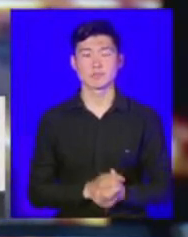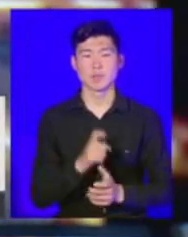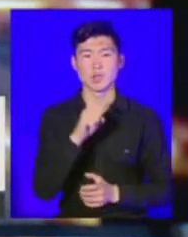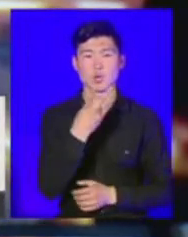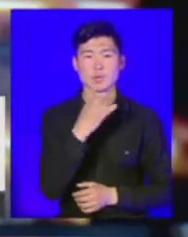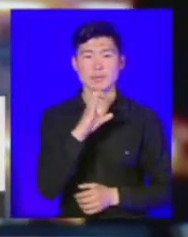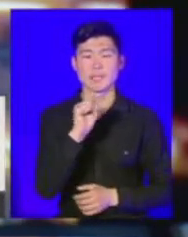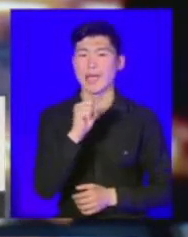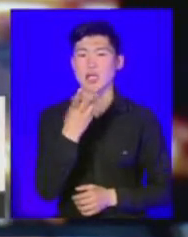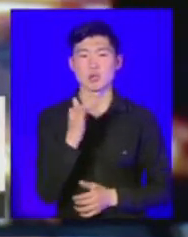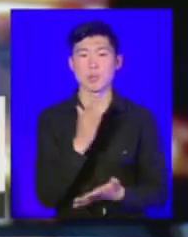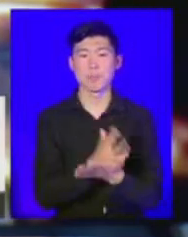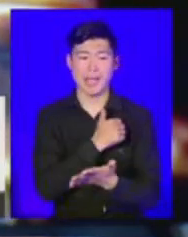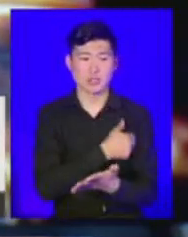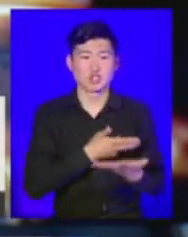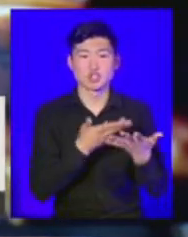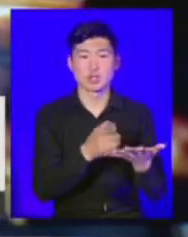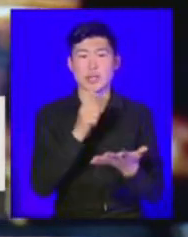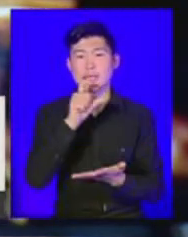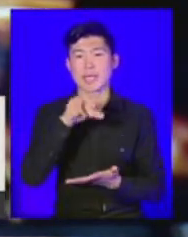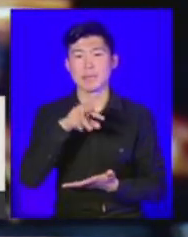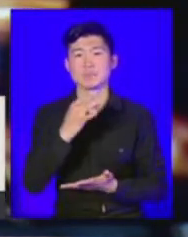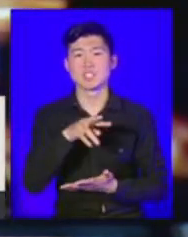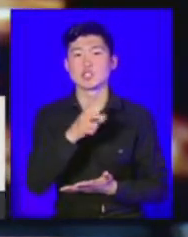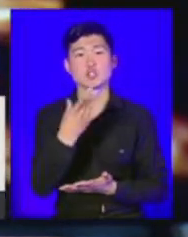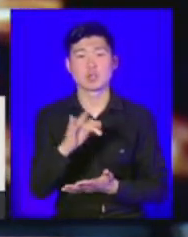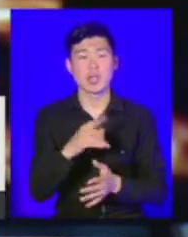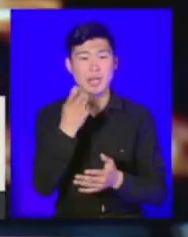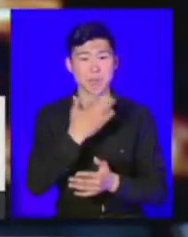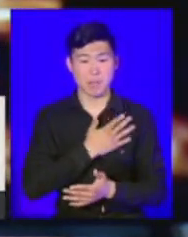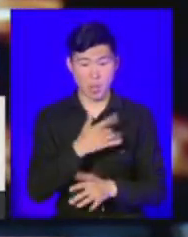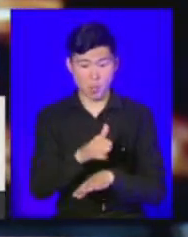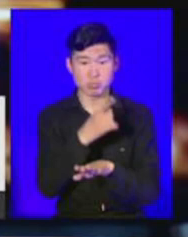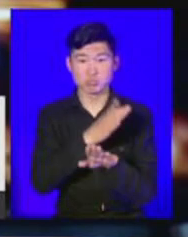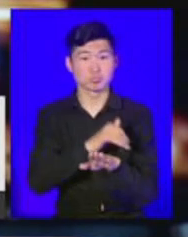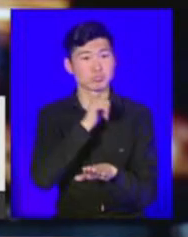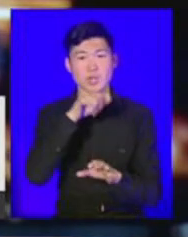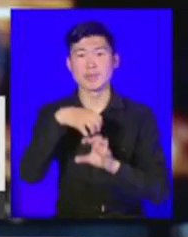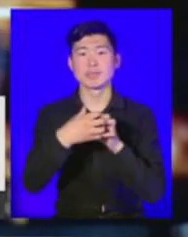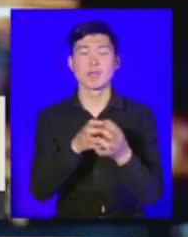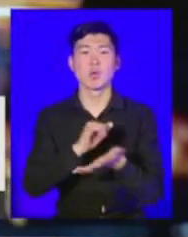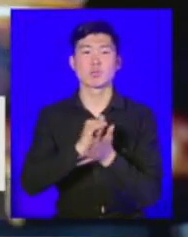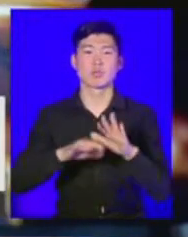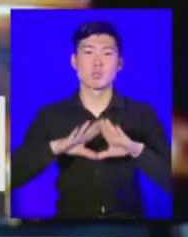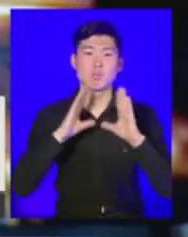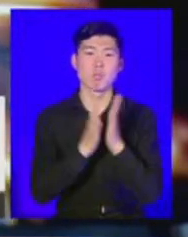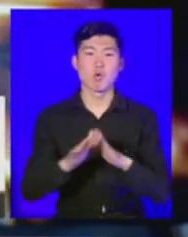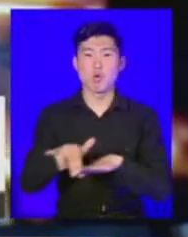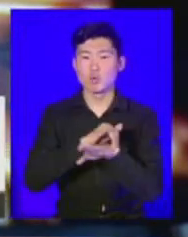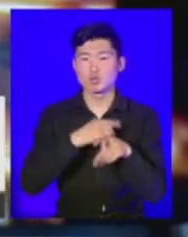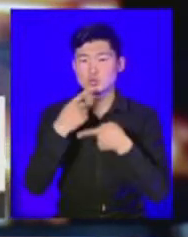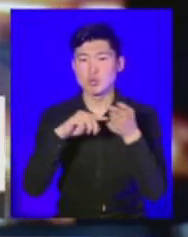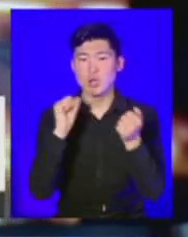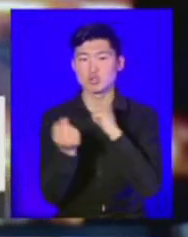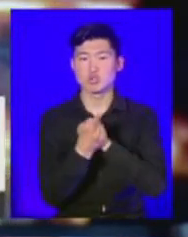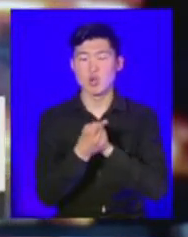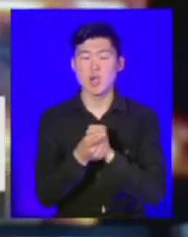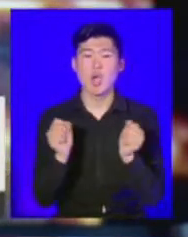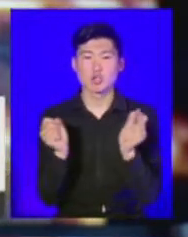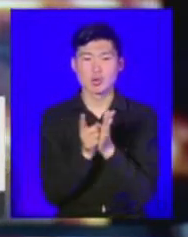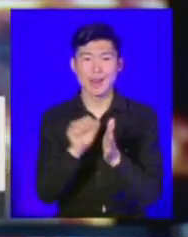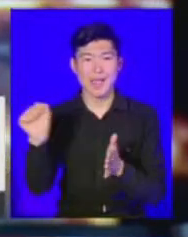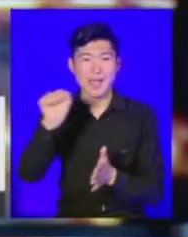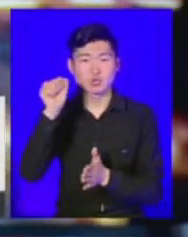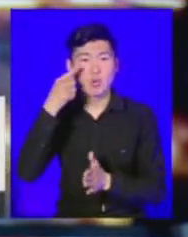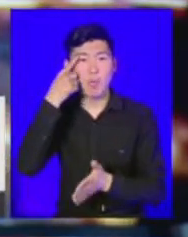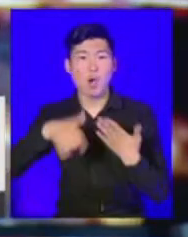Хүнсний аюулгүй байдлыг хангахад хэмжилтэн үүрэг оролцоо ганц манай улсад төдийгүй дэлхийн хэмжээнд бүх орны тухайд чухал асуудал болсон. За Монгол улсын